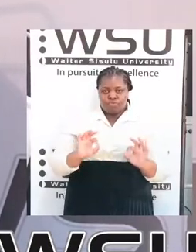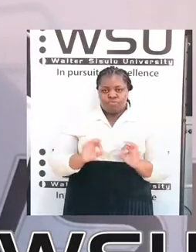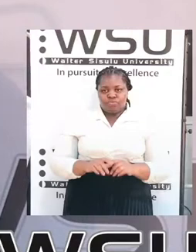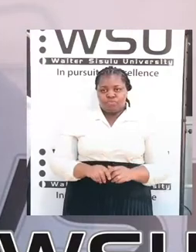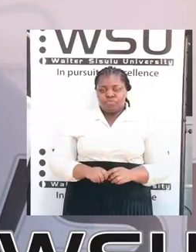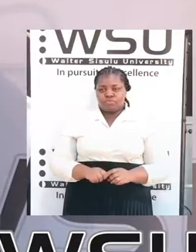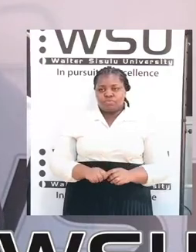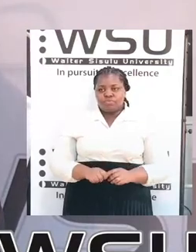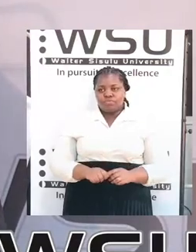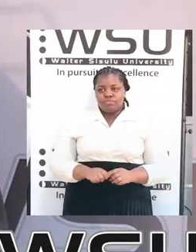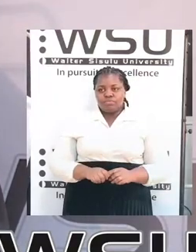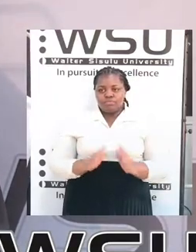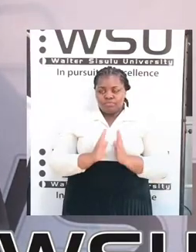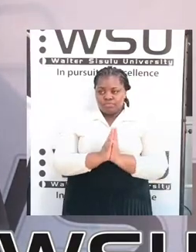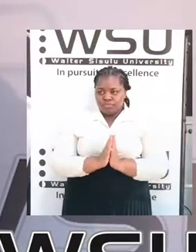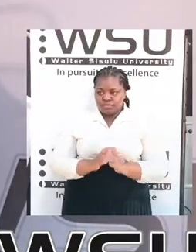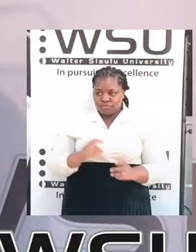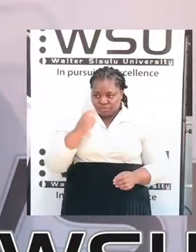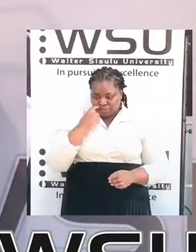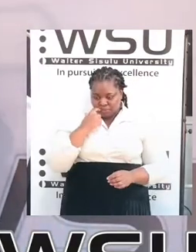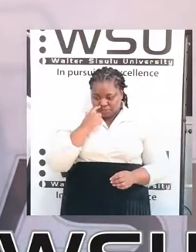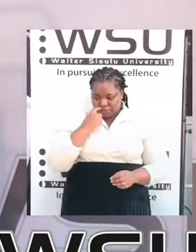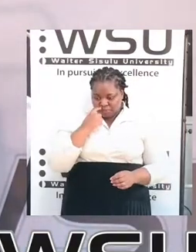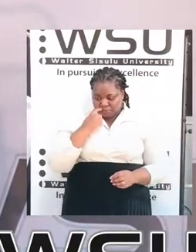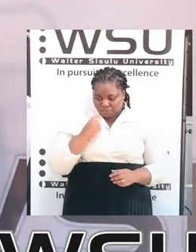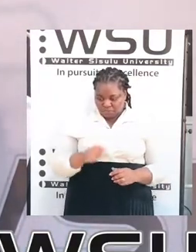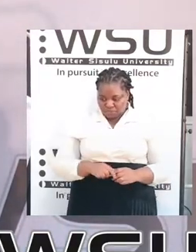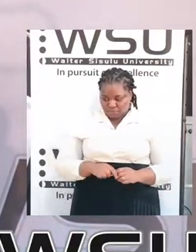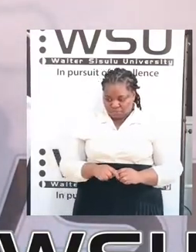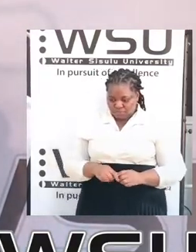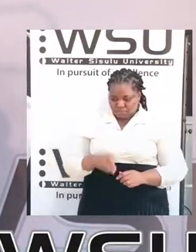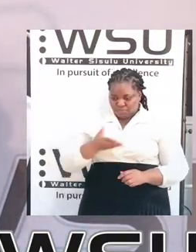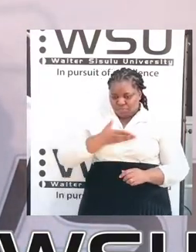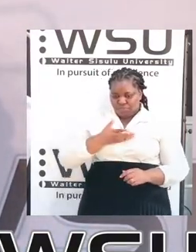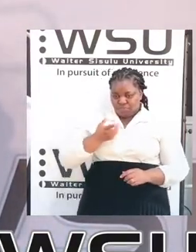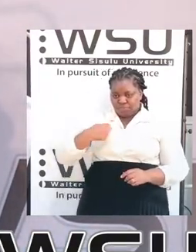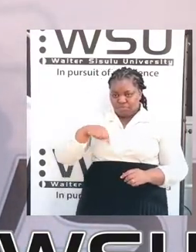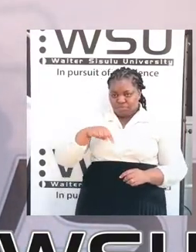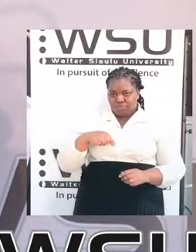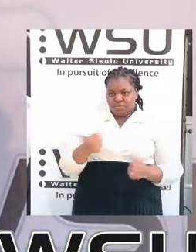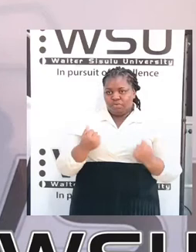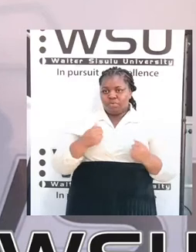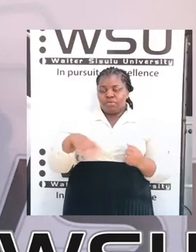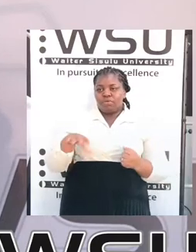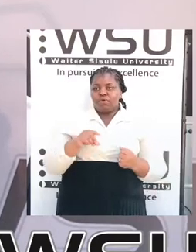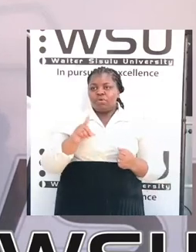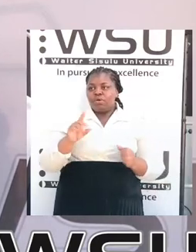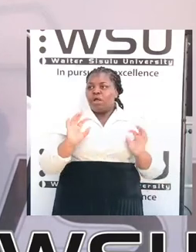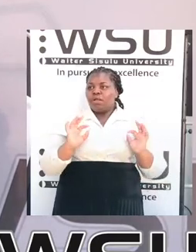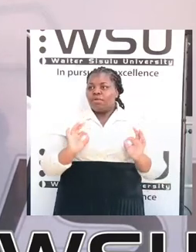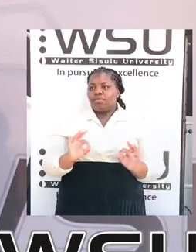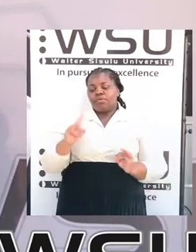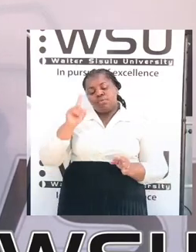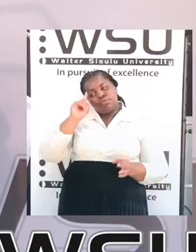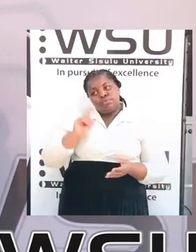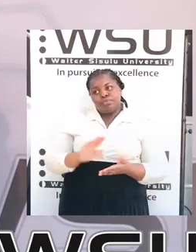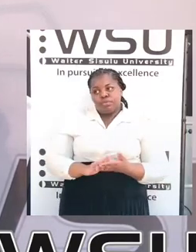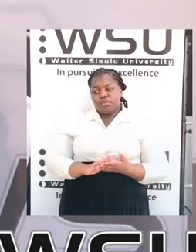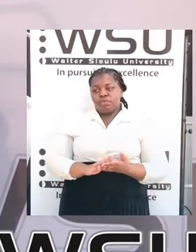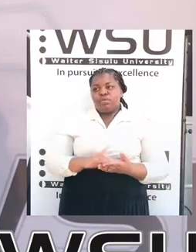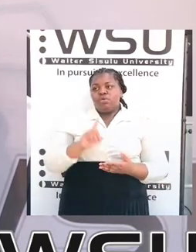okutyekayo. Ndiyathandaza. Bawo oyincwele, bawo wethu onamandla onke, ulungile,